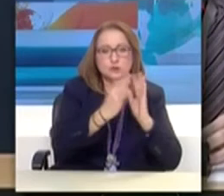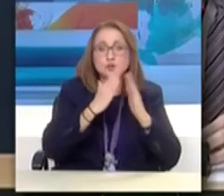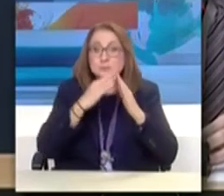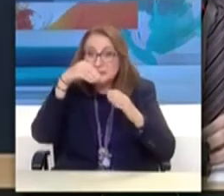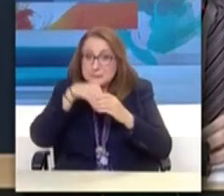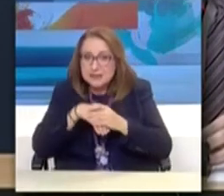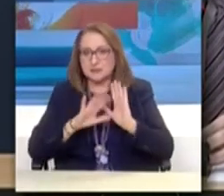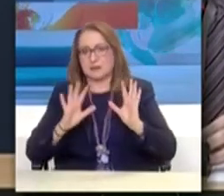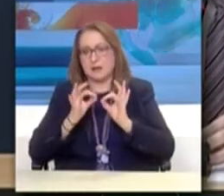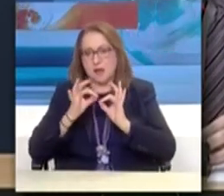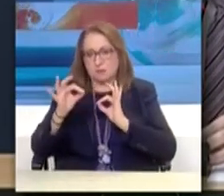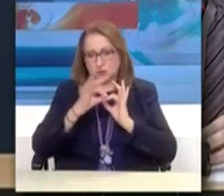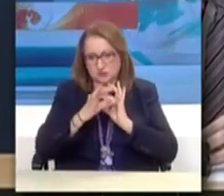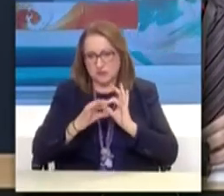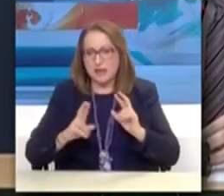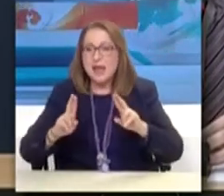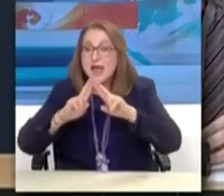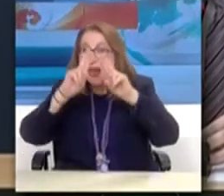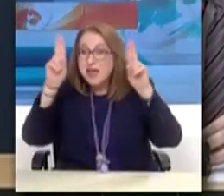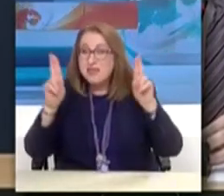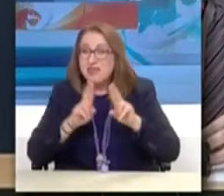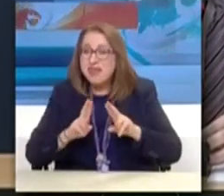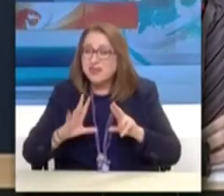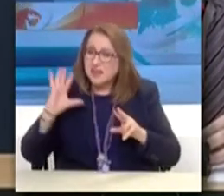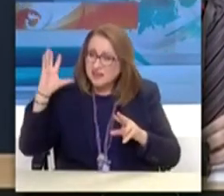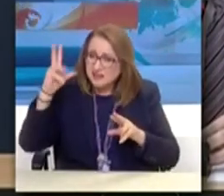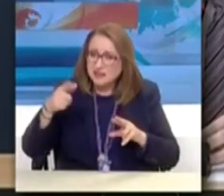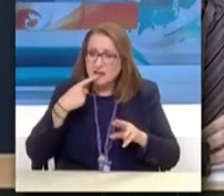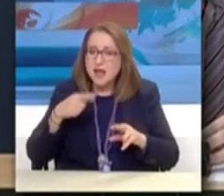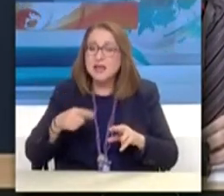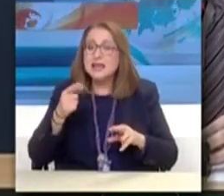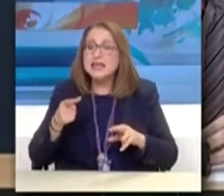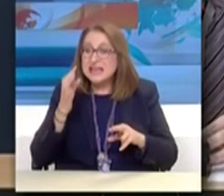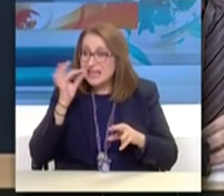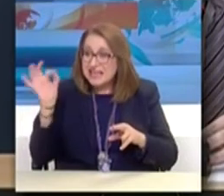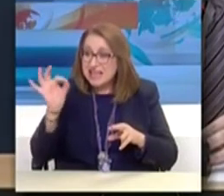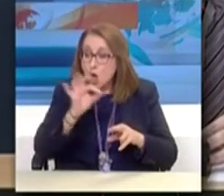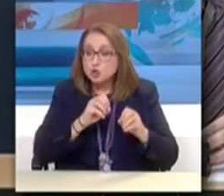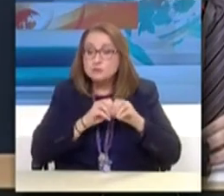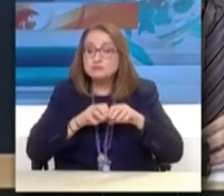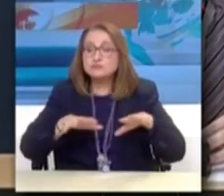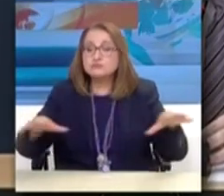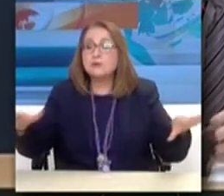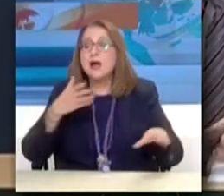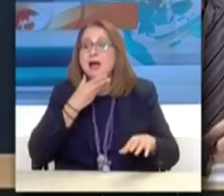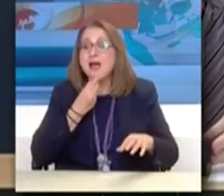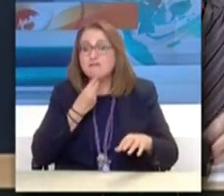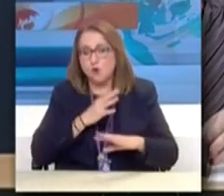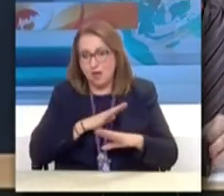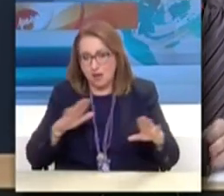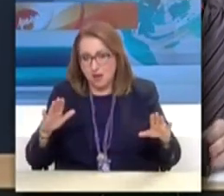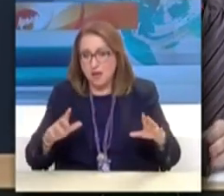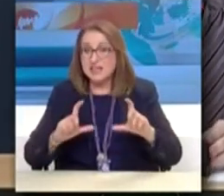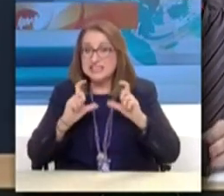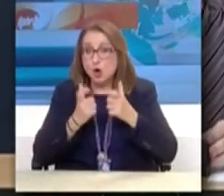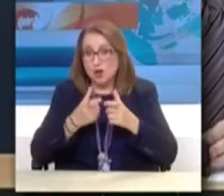Θα πω εδώ ότι με τα διεθνή δεδομένα, τα επιστημονικά δεδομένα, ο ιός διασπείρεται εύκολα στο οικογενειακό και οικιακό